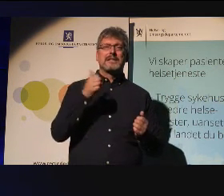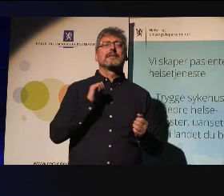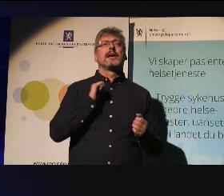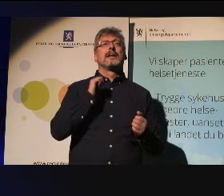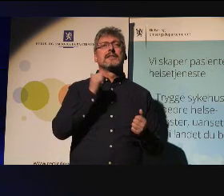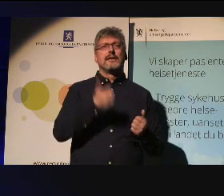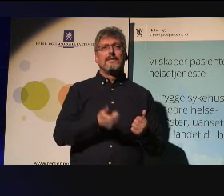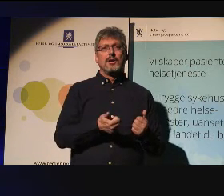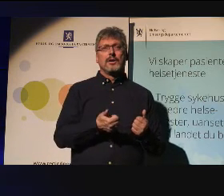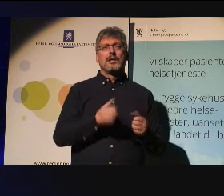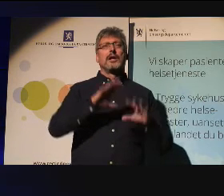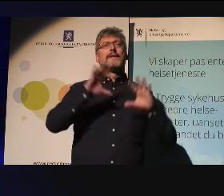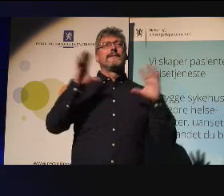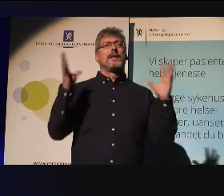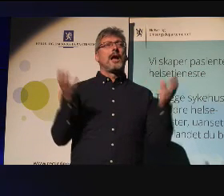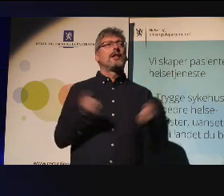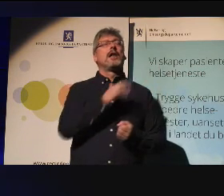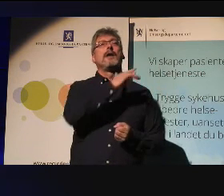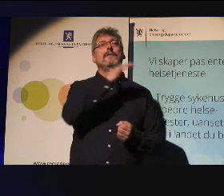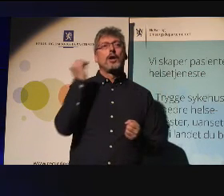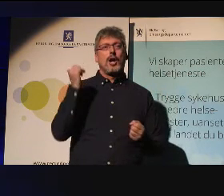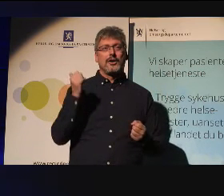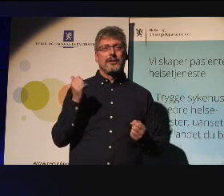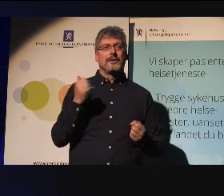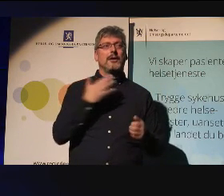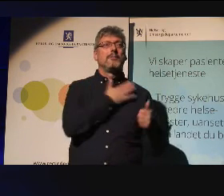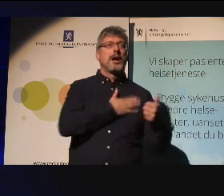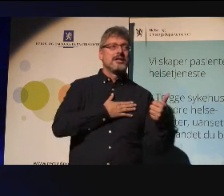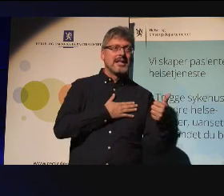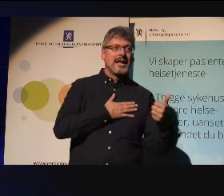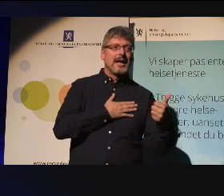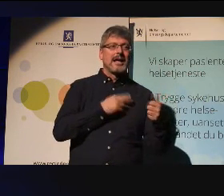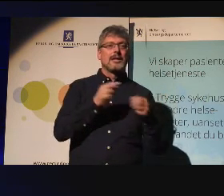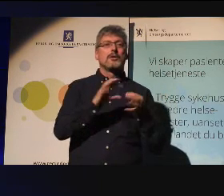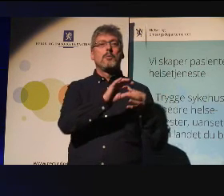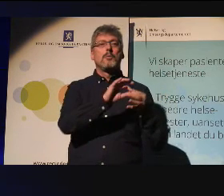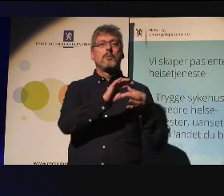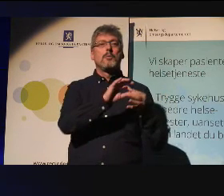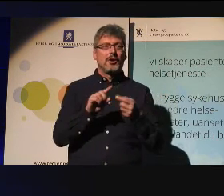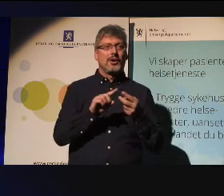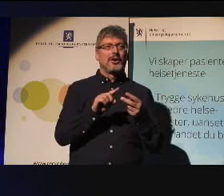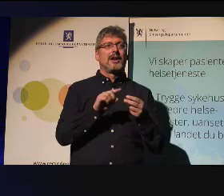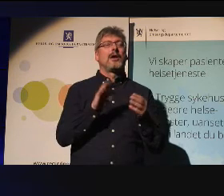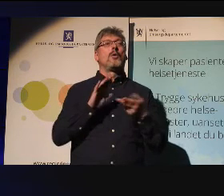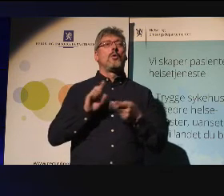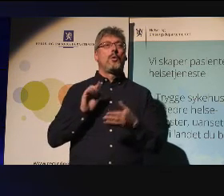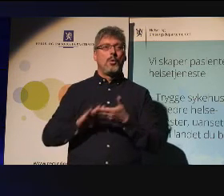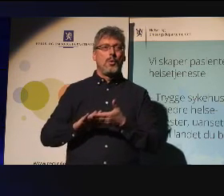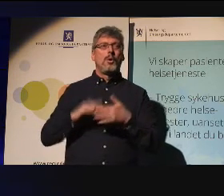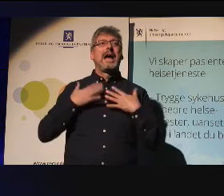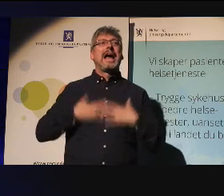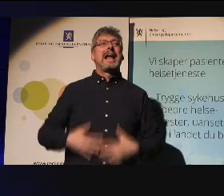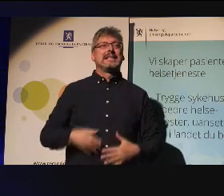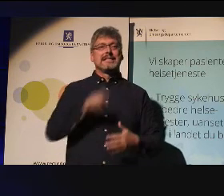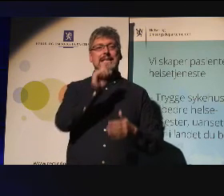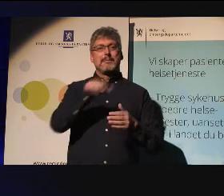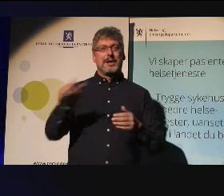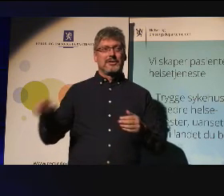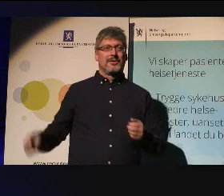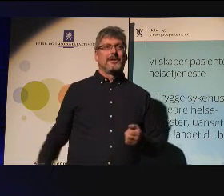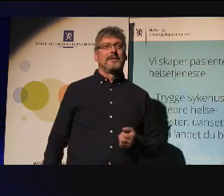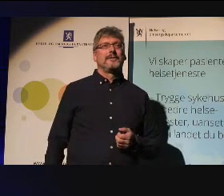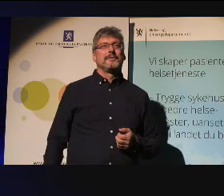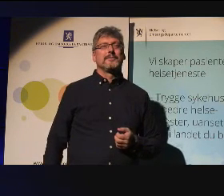selvfølgelig at alle fornøyd, pasient, pårørende og helsepersonell. Jeg har